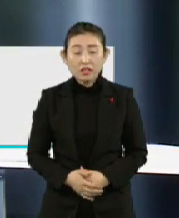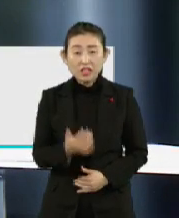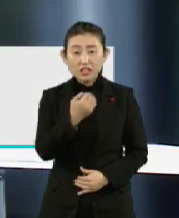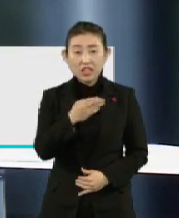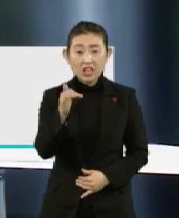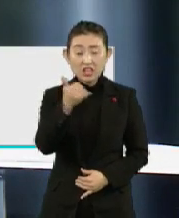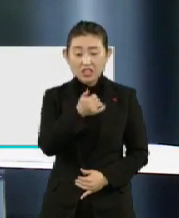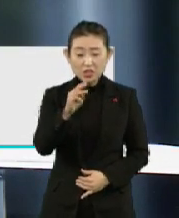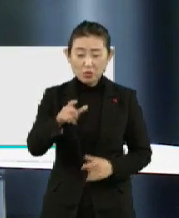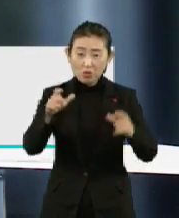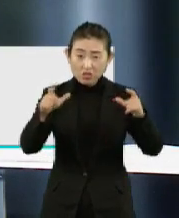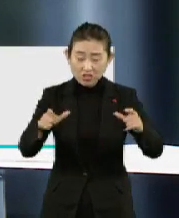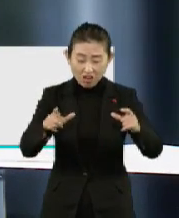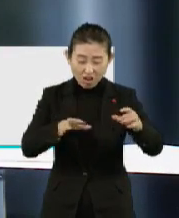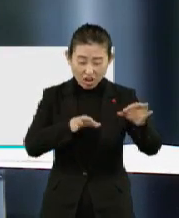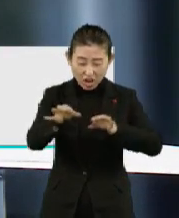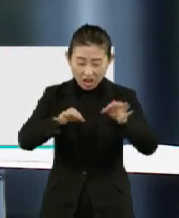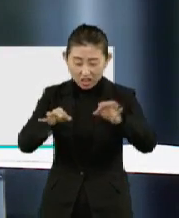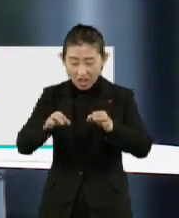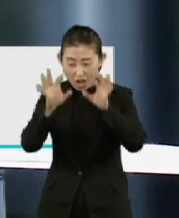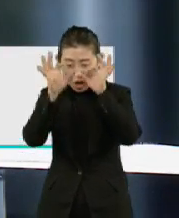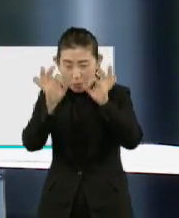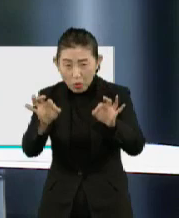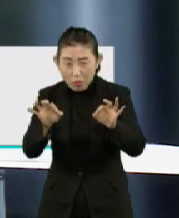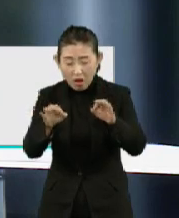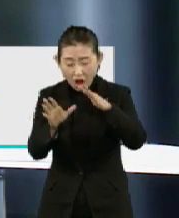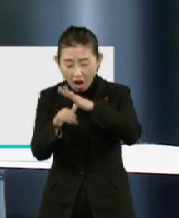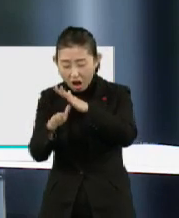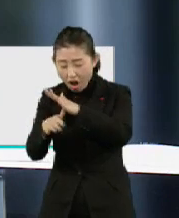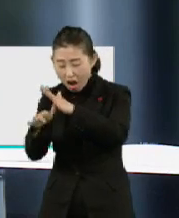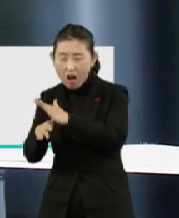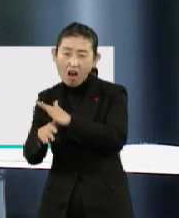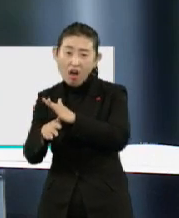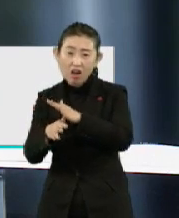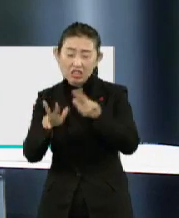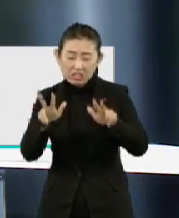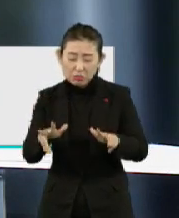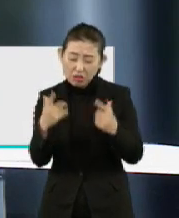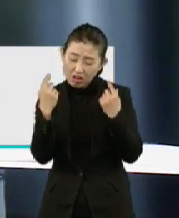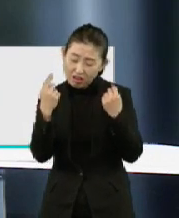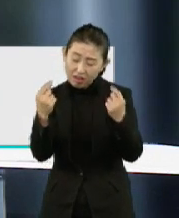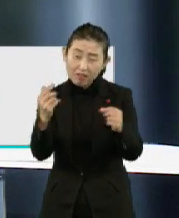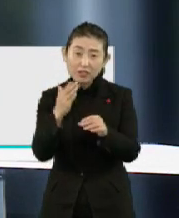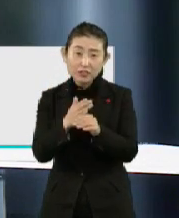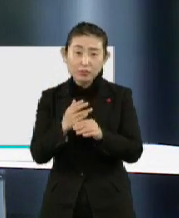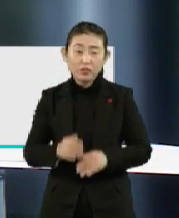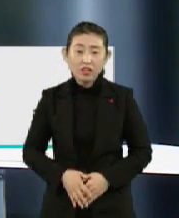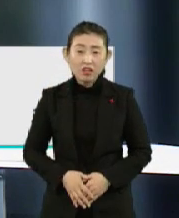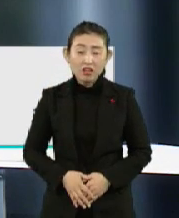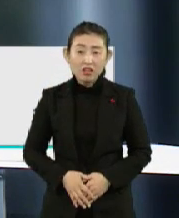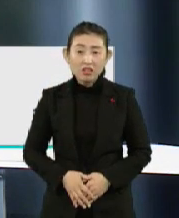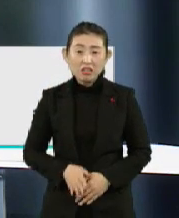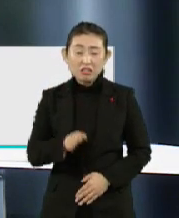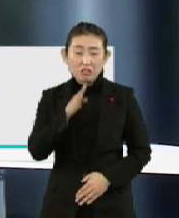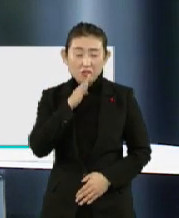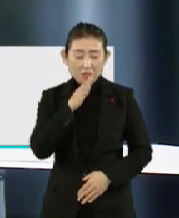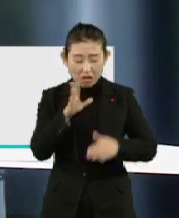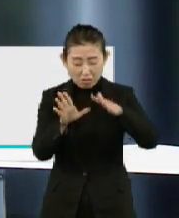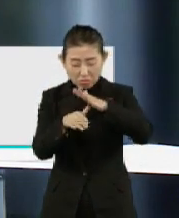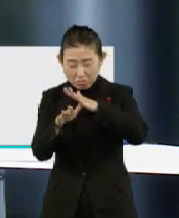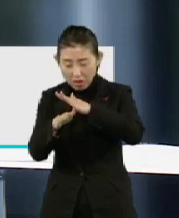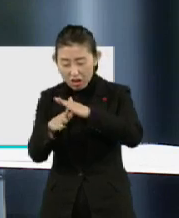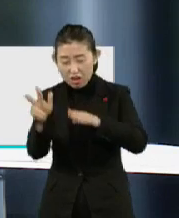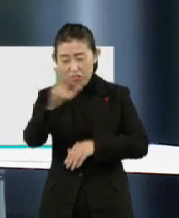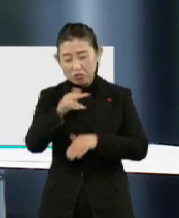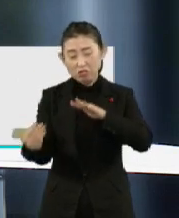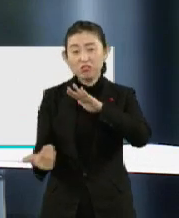행복도시의 텅 빈 상가 문제 수차례 보도한 바 있는데 아직 별반 달라진 게 없습니다. 전국 최악의 공실 사태의